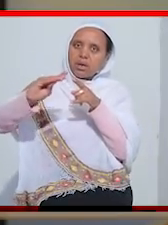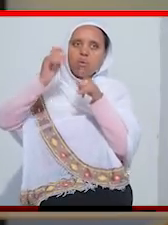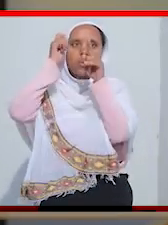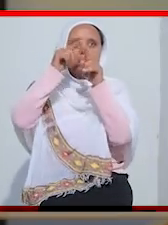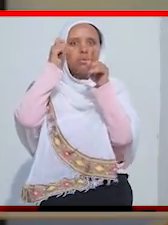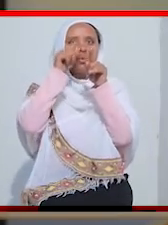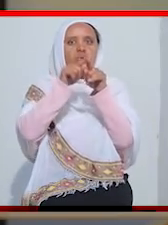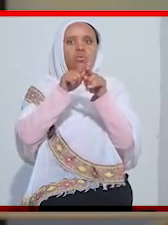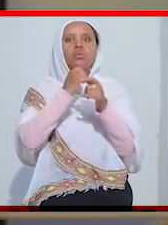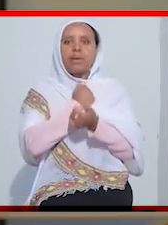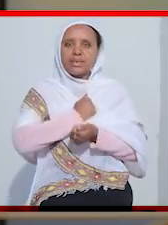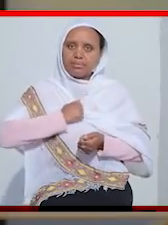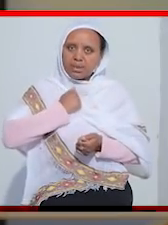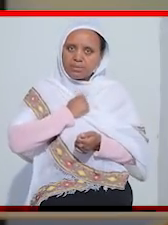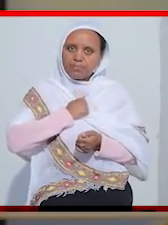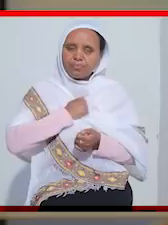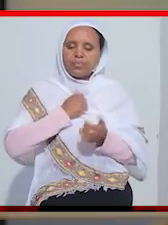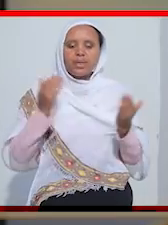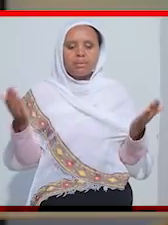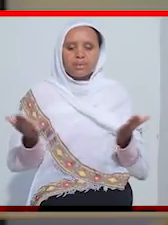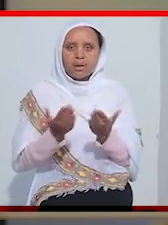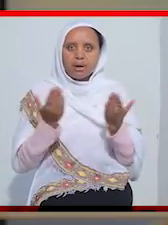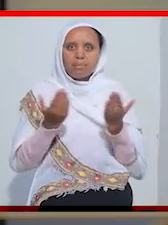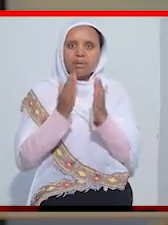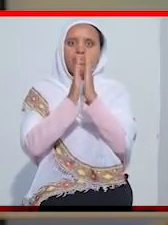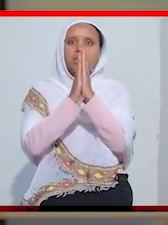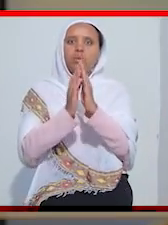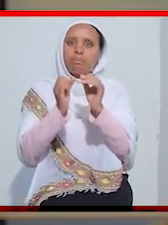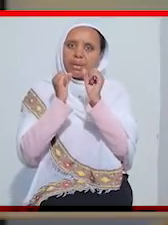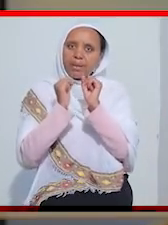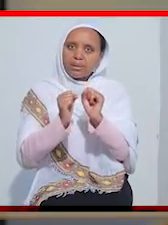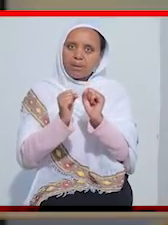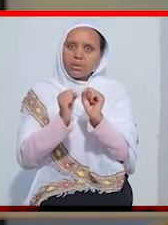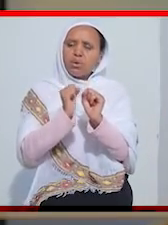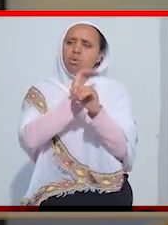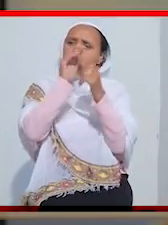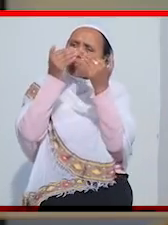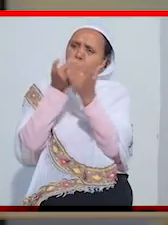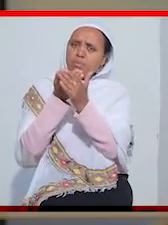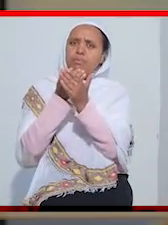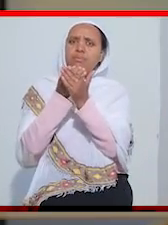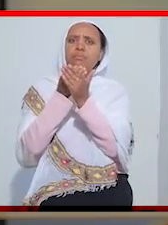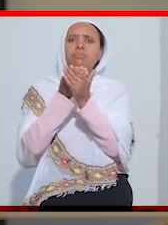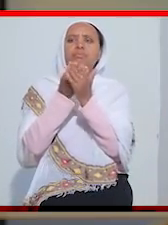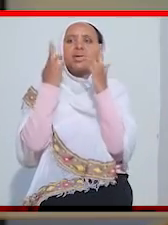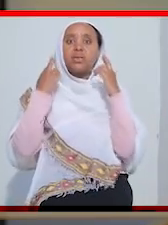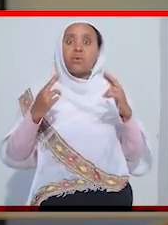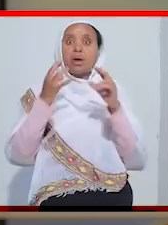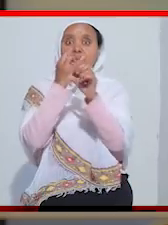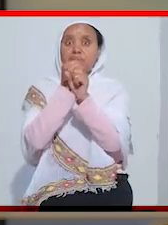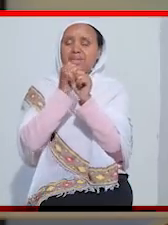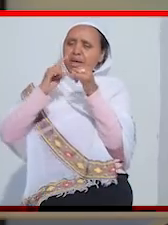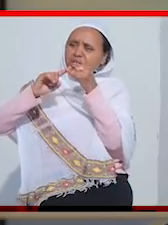እንስማ። በዚህ አቅጣጫ ወንድም ለወንድሙ የሚያዝንበት የሚጽናናበት በጸሎት የሚበረታበት